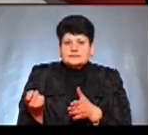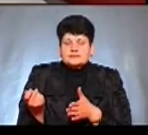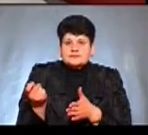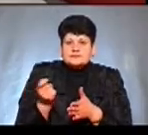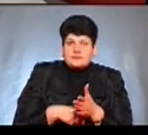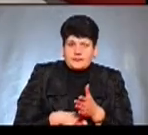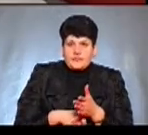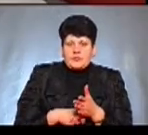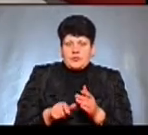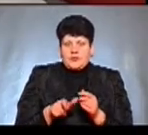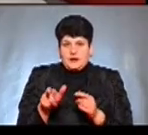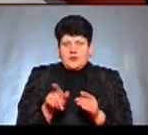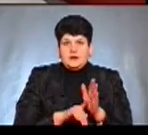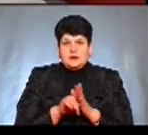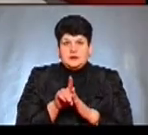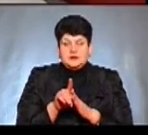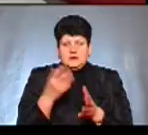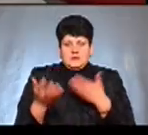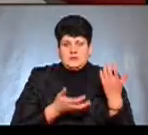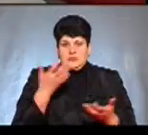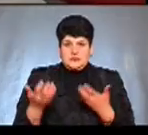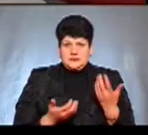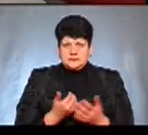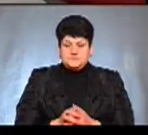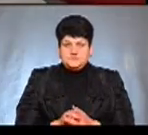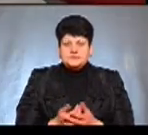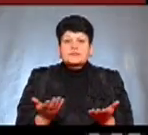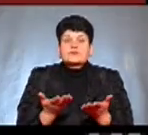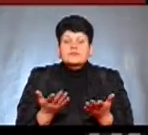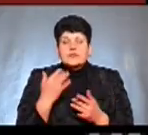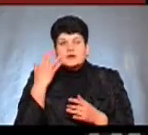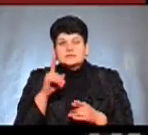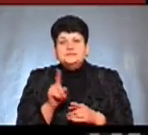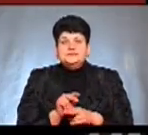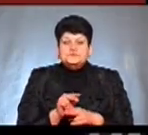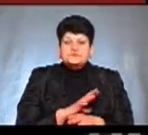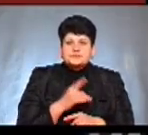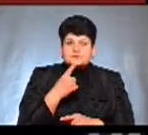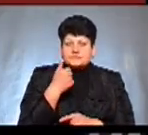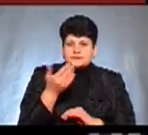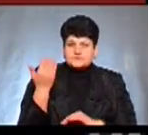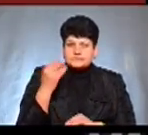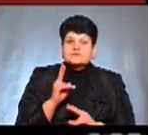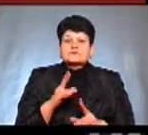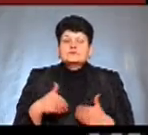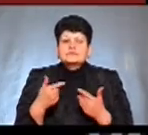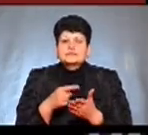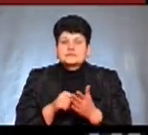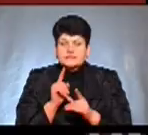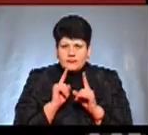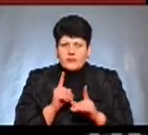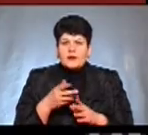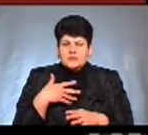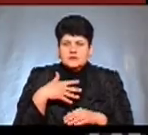і початок демонтажу. Власне, які ідеї щодо ремонту були ще рік тому, до кого зверталася міська рада? Тому що ми розуміємо,